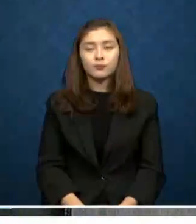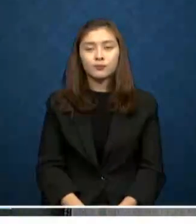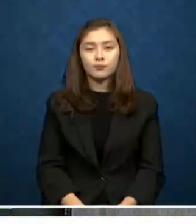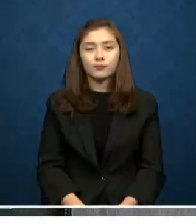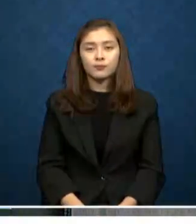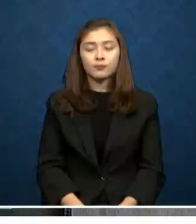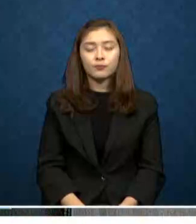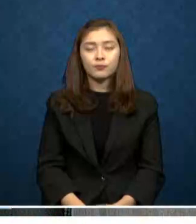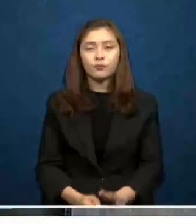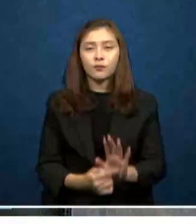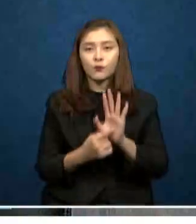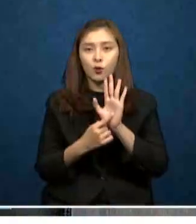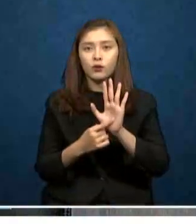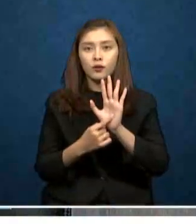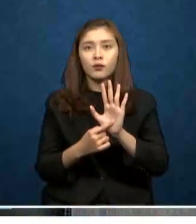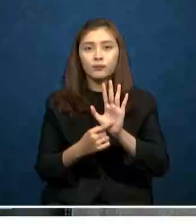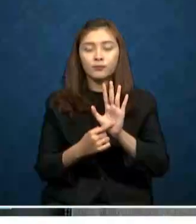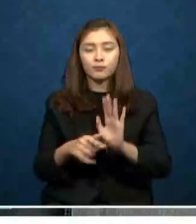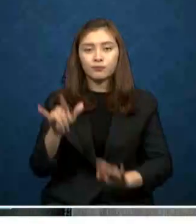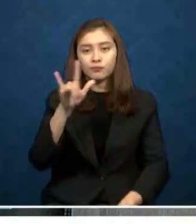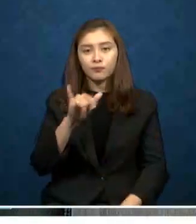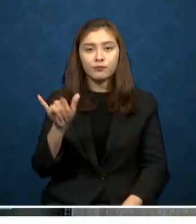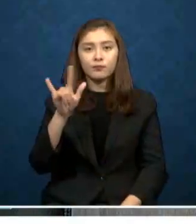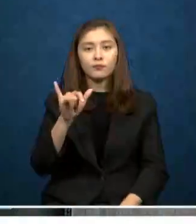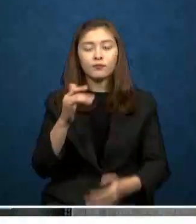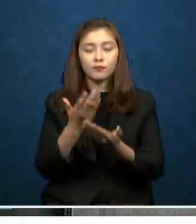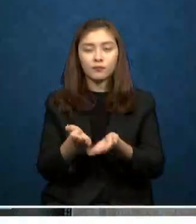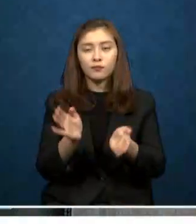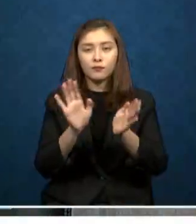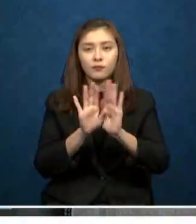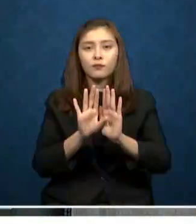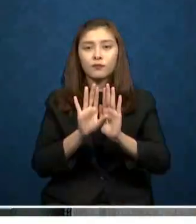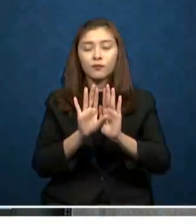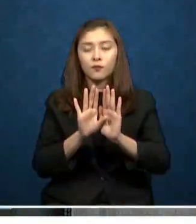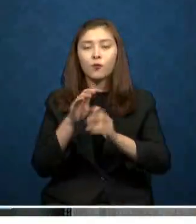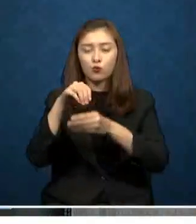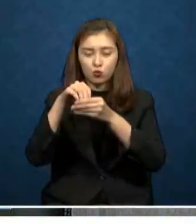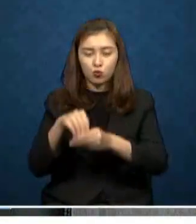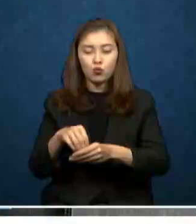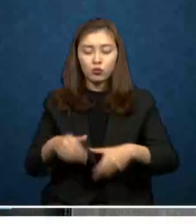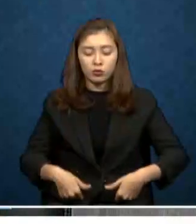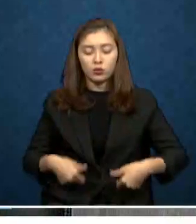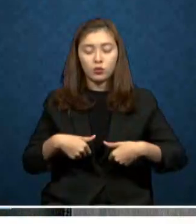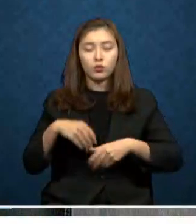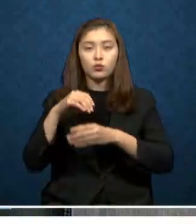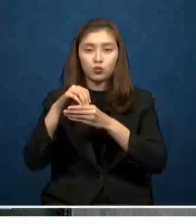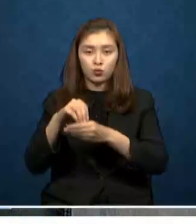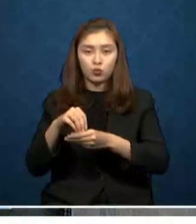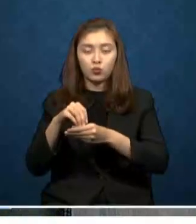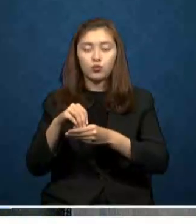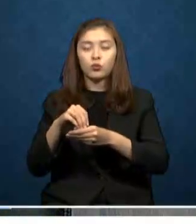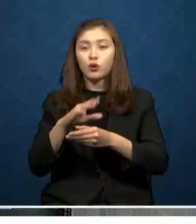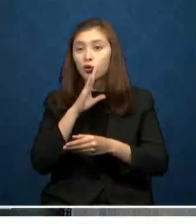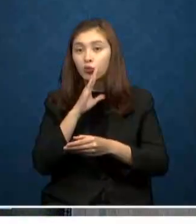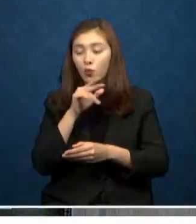ทายาทของผู้ทรงสิทธิ์นั้นยังมีอยู่เขาก็จะไม่ได้ประโยชน์อะไรเลยตรงนี้เป็นช่องว่